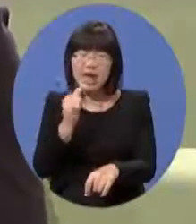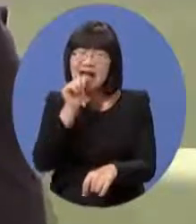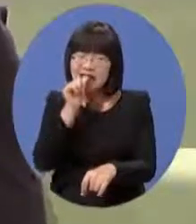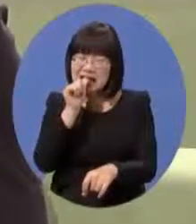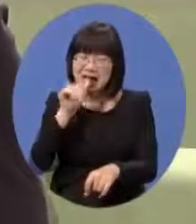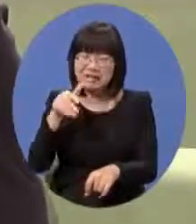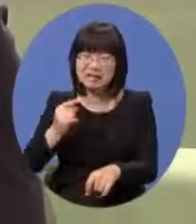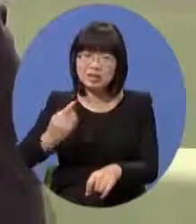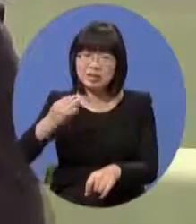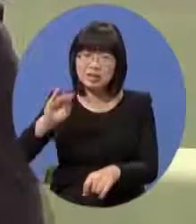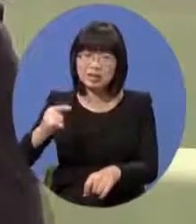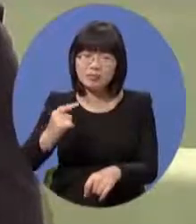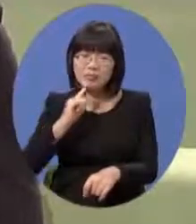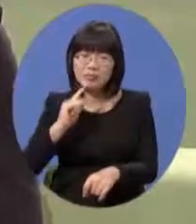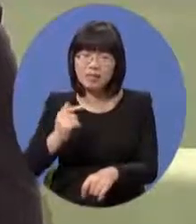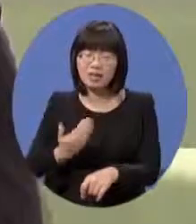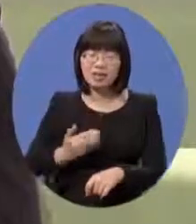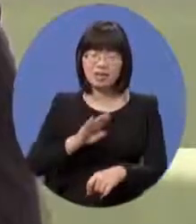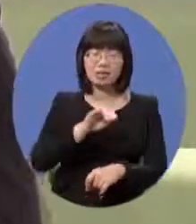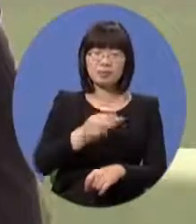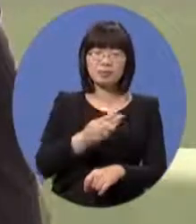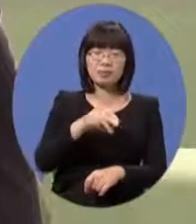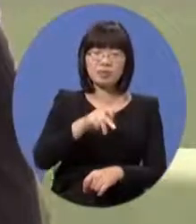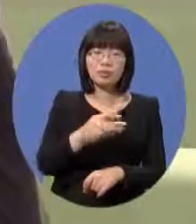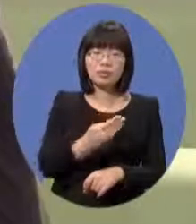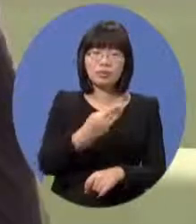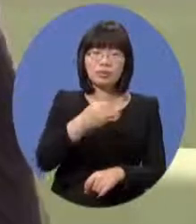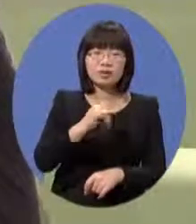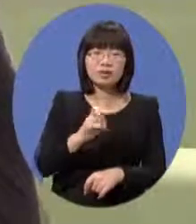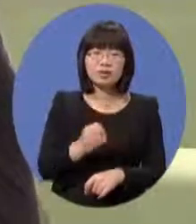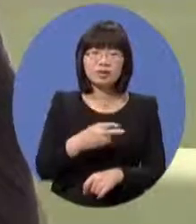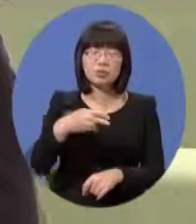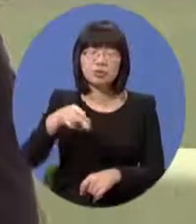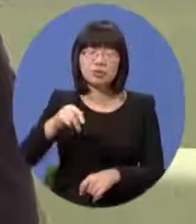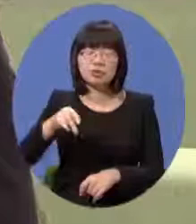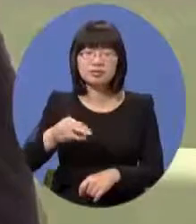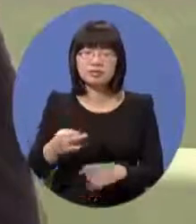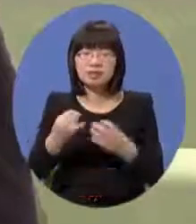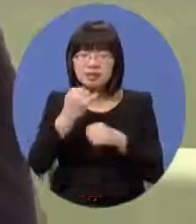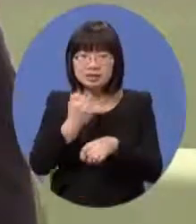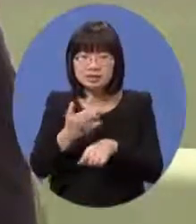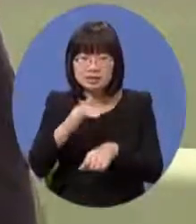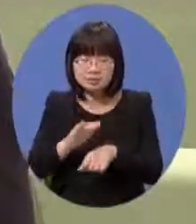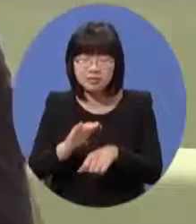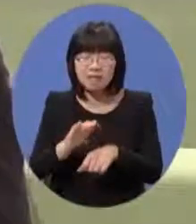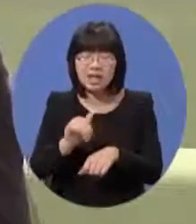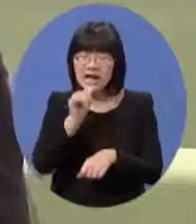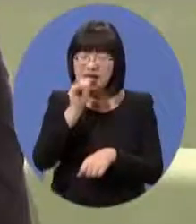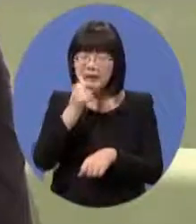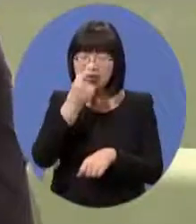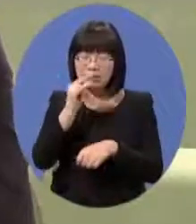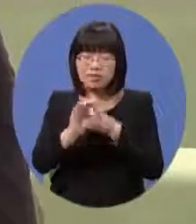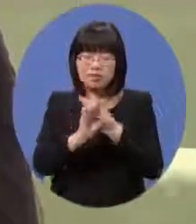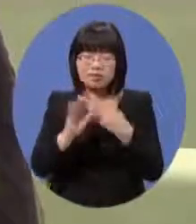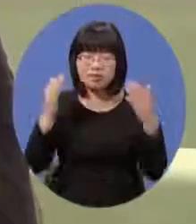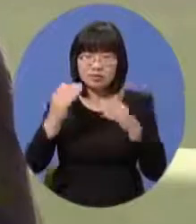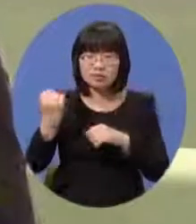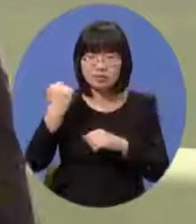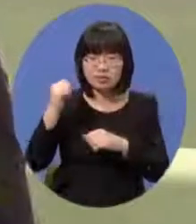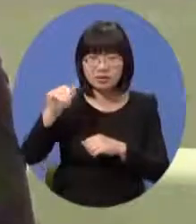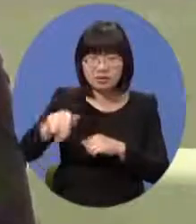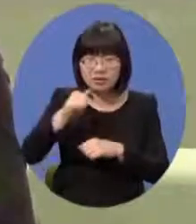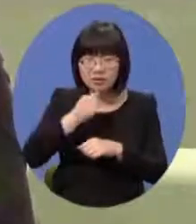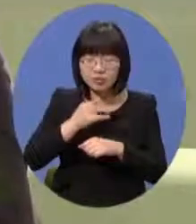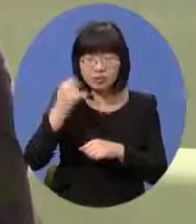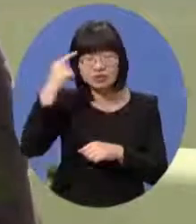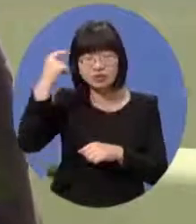철분이에요. 아까 브로콜리나 시금치에 많이 들어있다고 했는데 철분이 또 부족하면 굉장히 집중력이 떨어질 수가 있고 또 기억력도